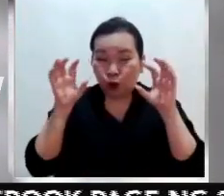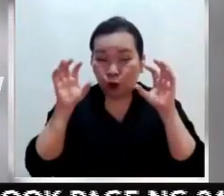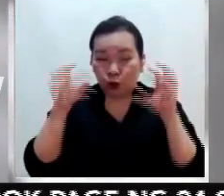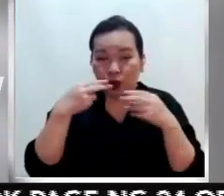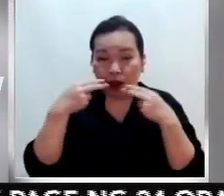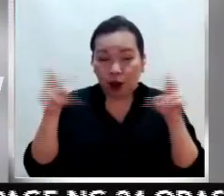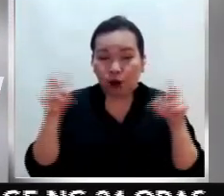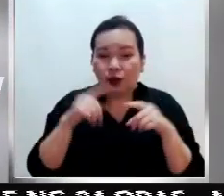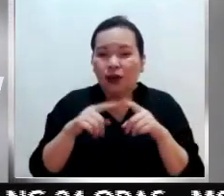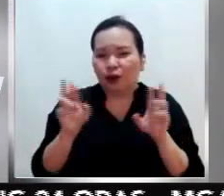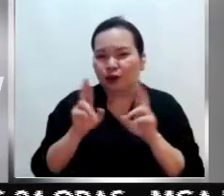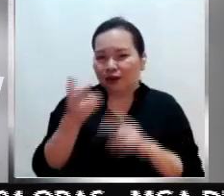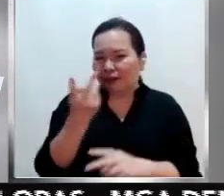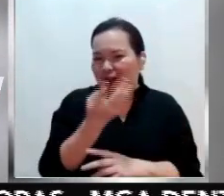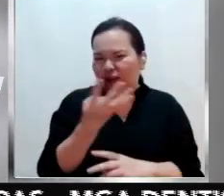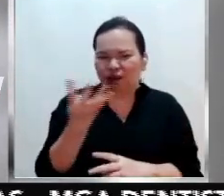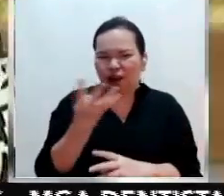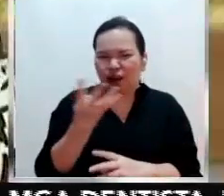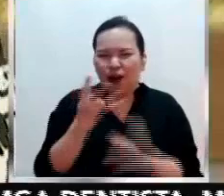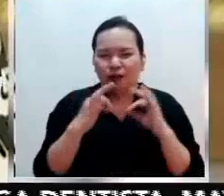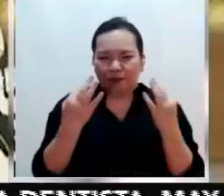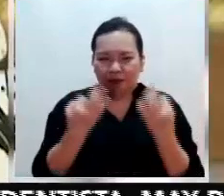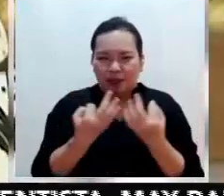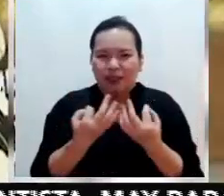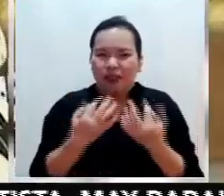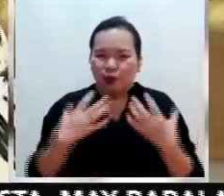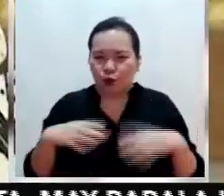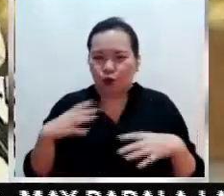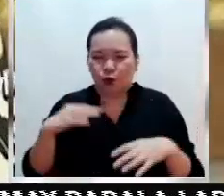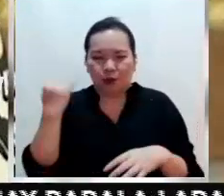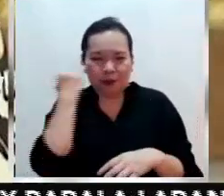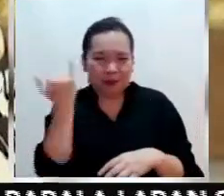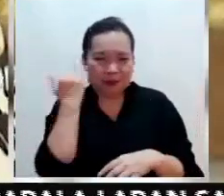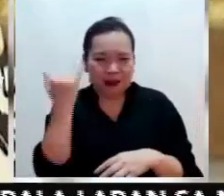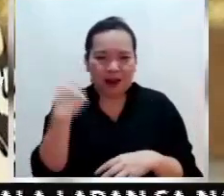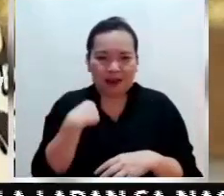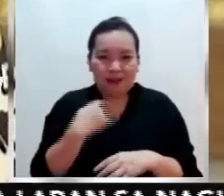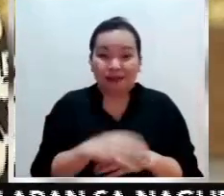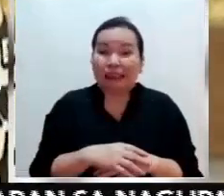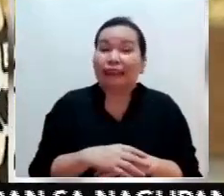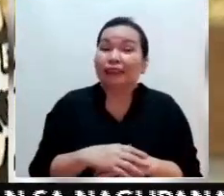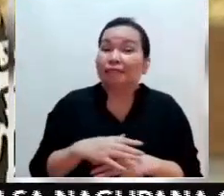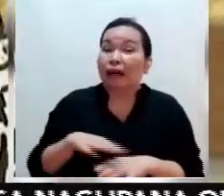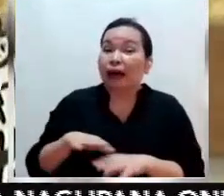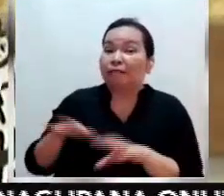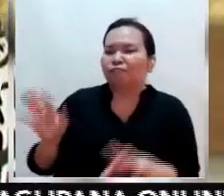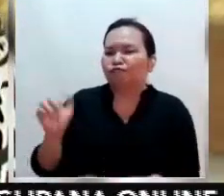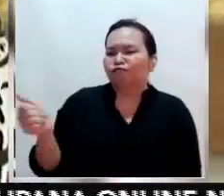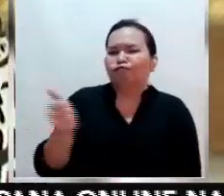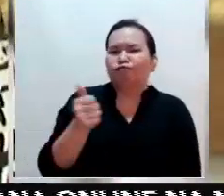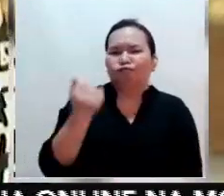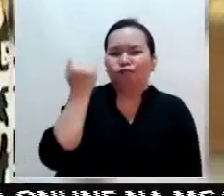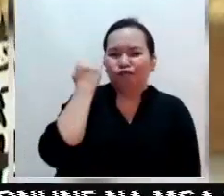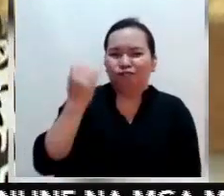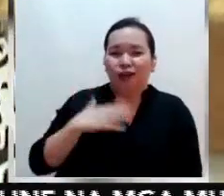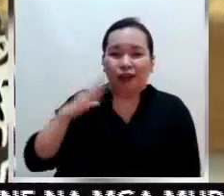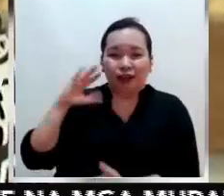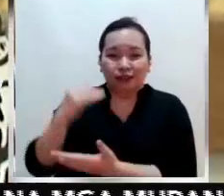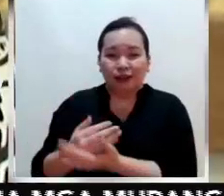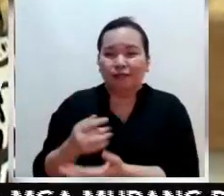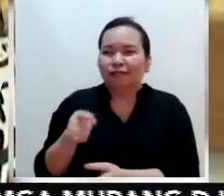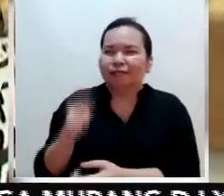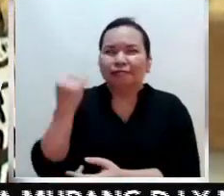kanilang mga costume na laging paandar. Yung mga bata, meron na silang mga sarili nila eh. May sarili na silang mga